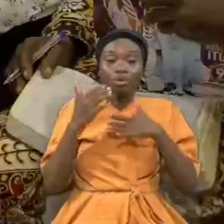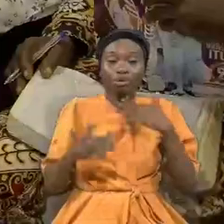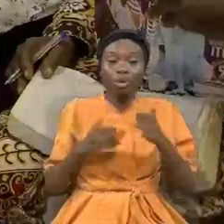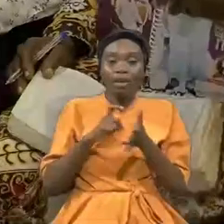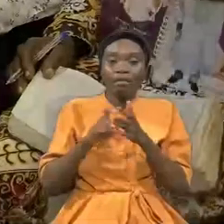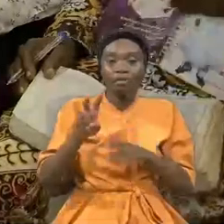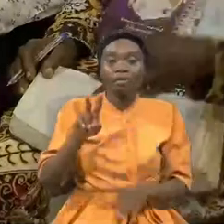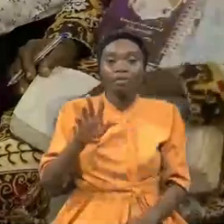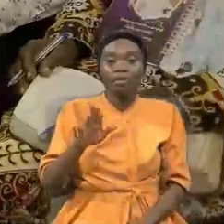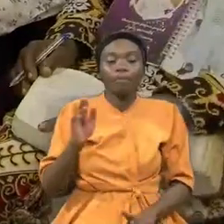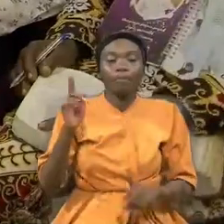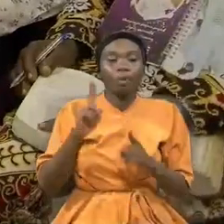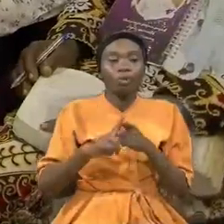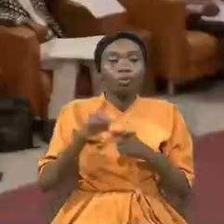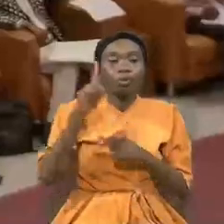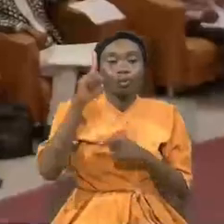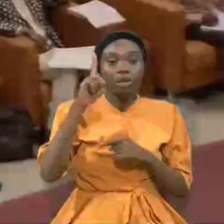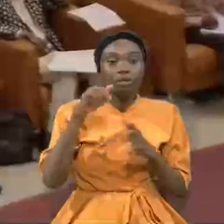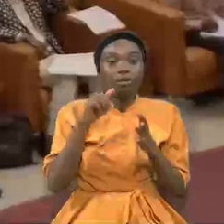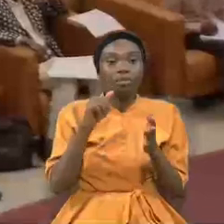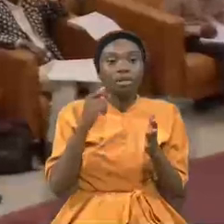25. À Dieu seul,